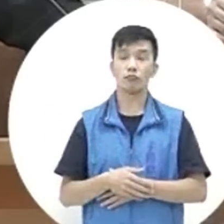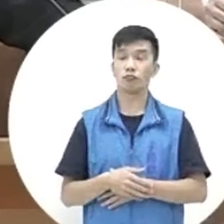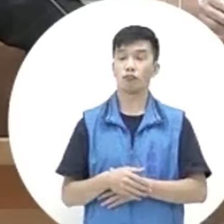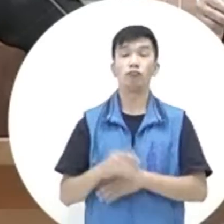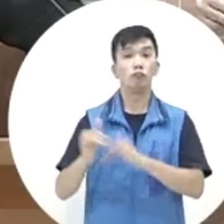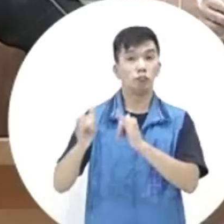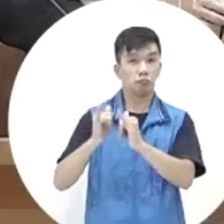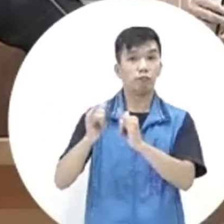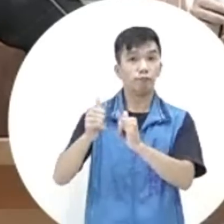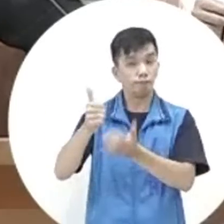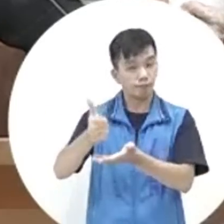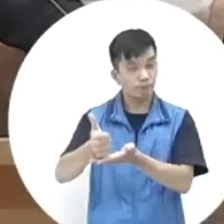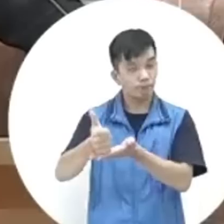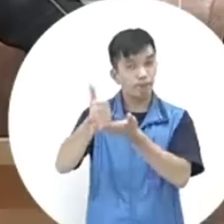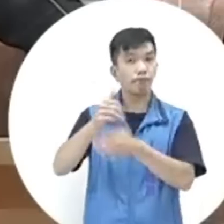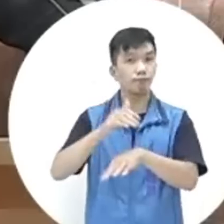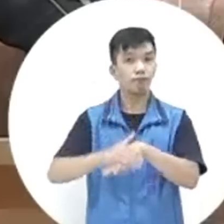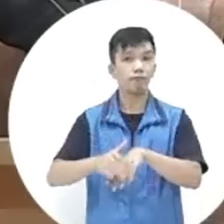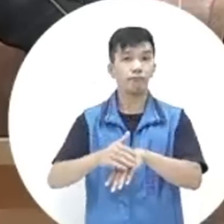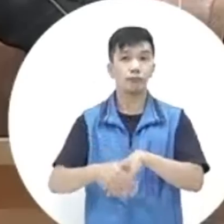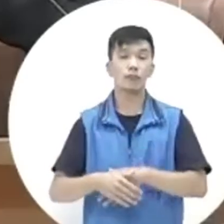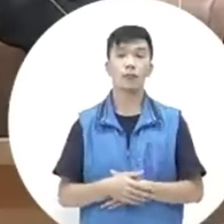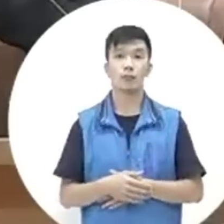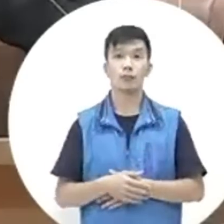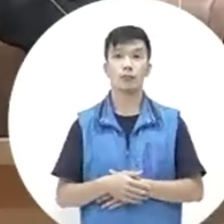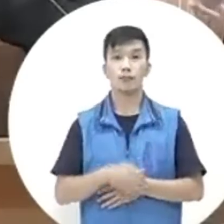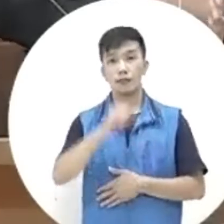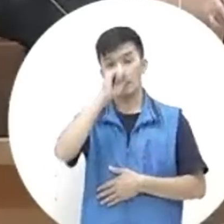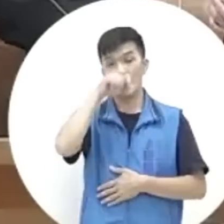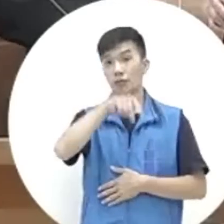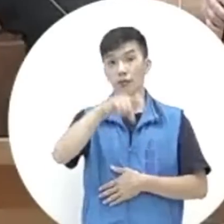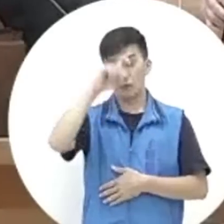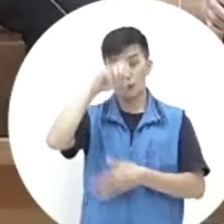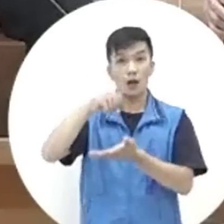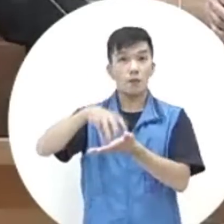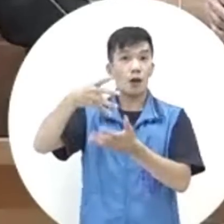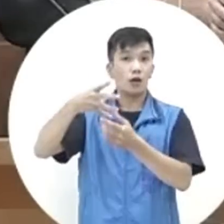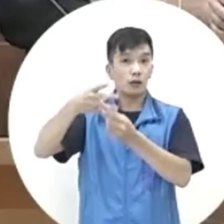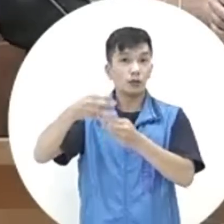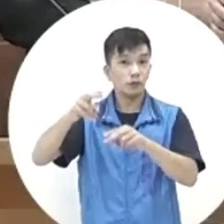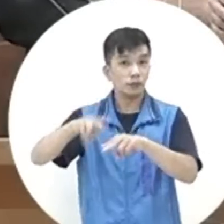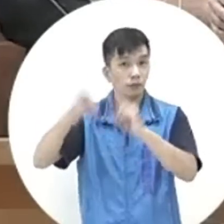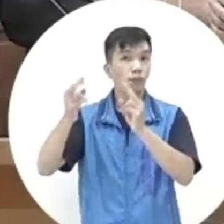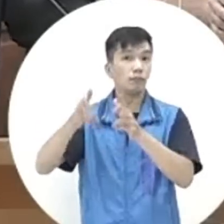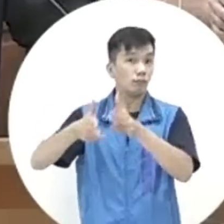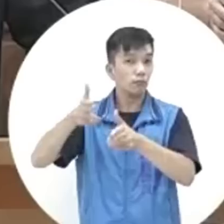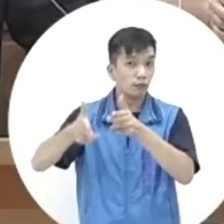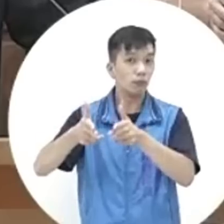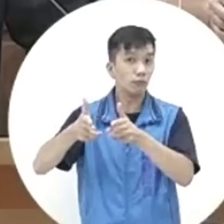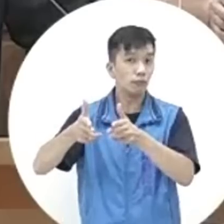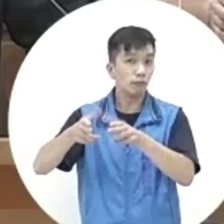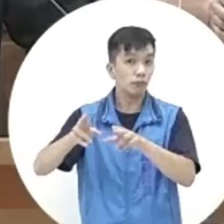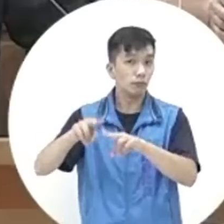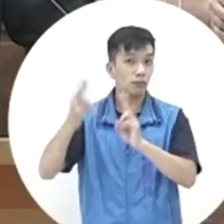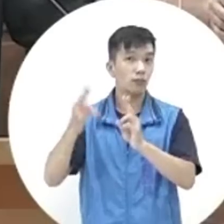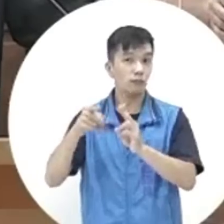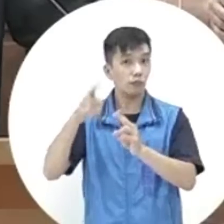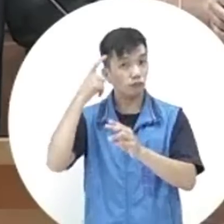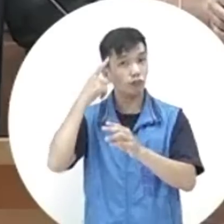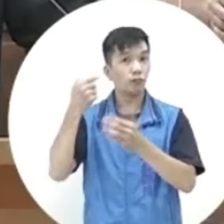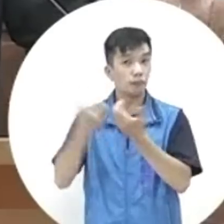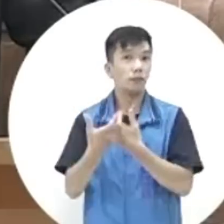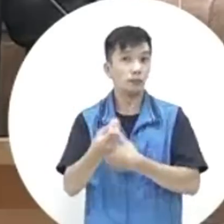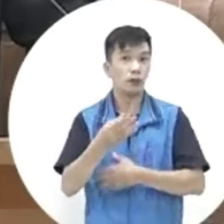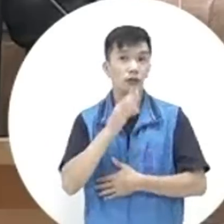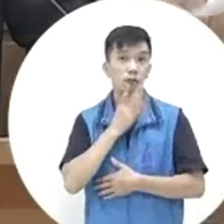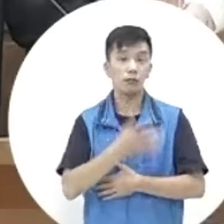护我们。 你尊重民意，所以你也看着核四重启，你都没有意见。 啊，这个不是要公投就由民进自己来做